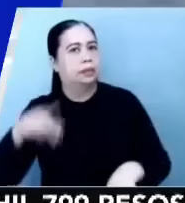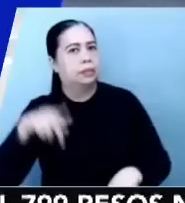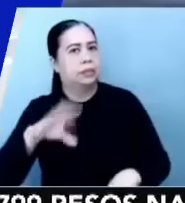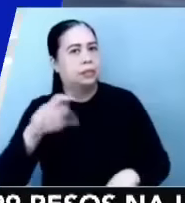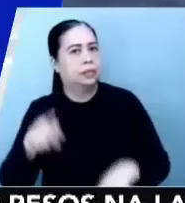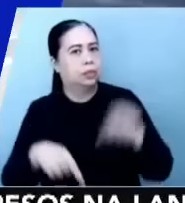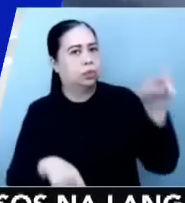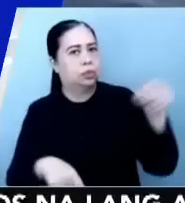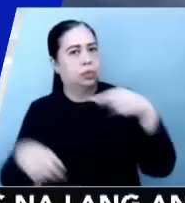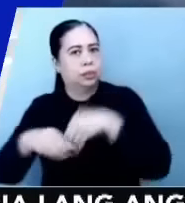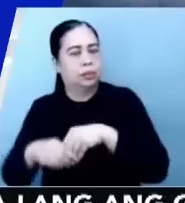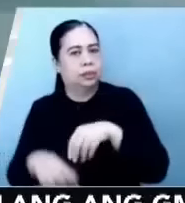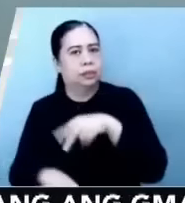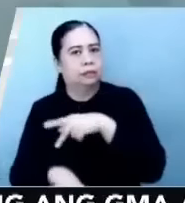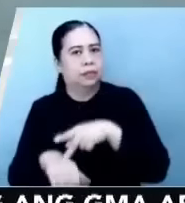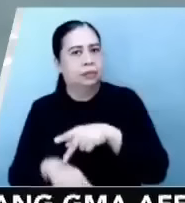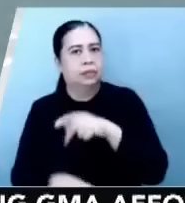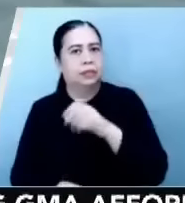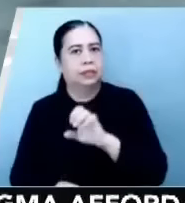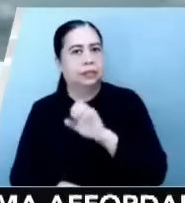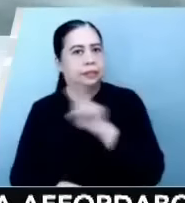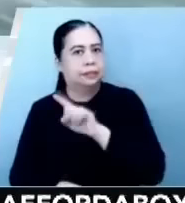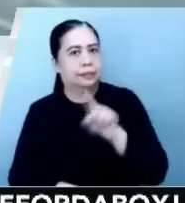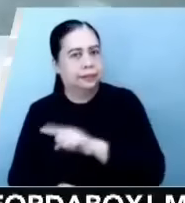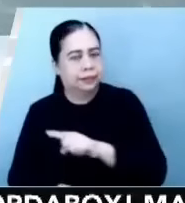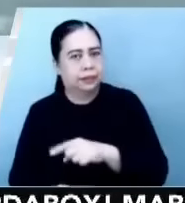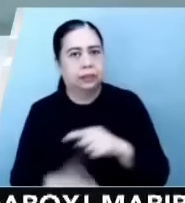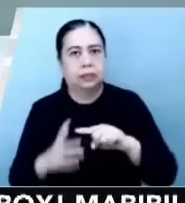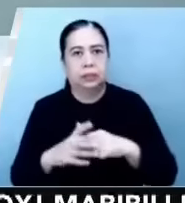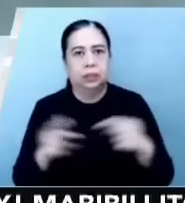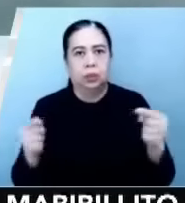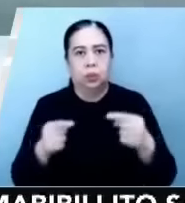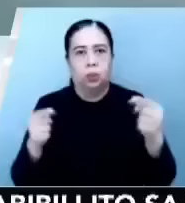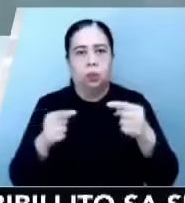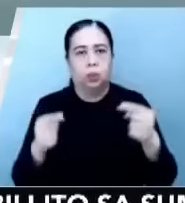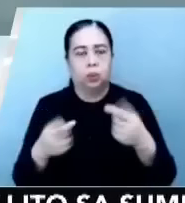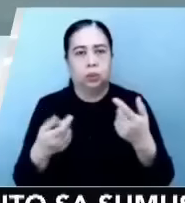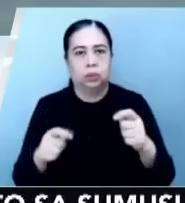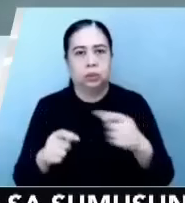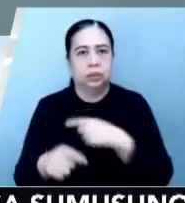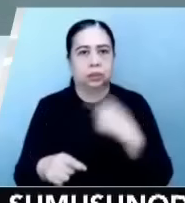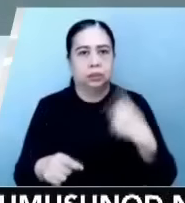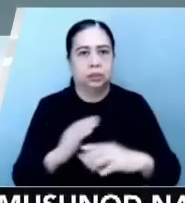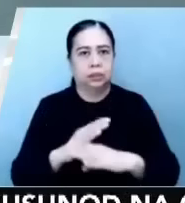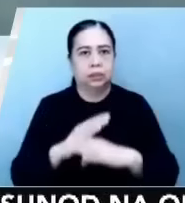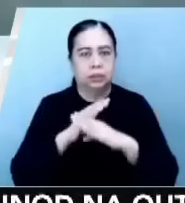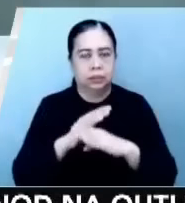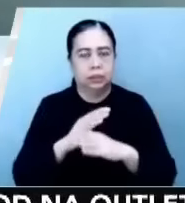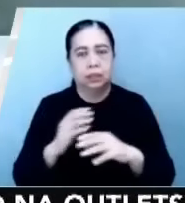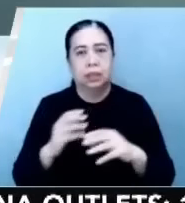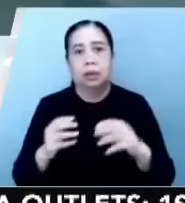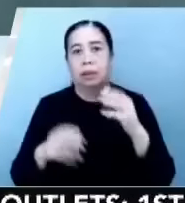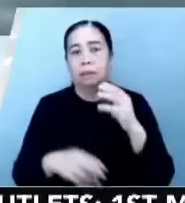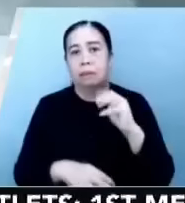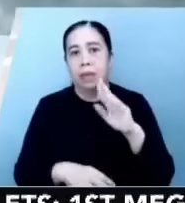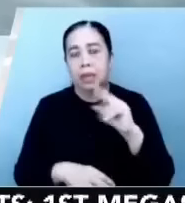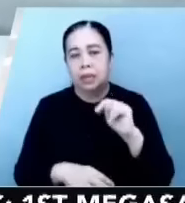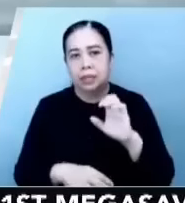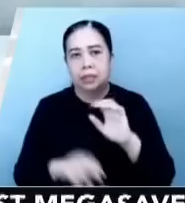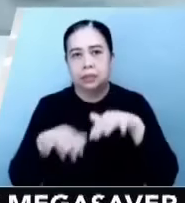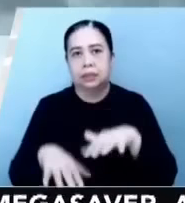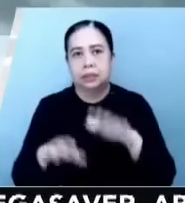Philippine Exclusive Economic Zone. Nagsimula ang iringan ng subukang pigilan ng China Coast Guard ang marine scientific research ng mga eksperto mula